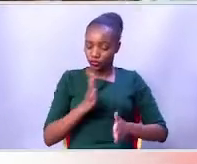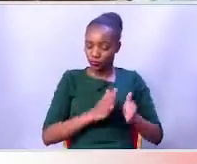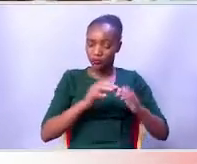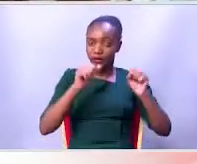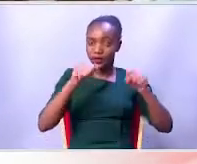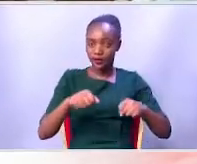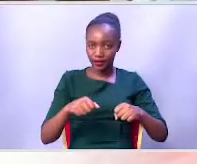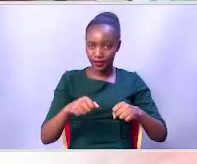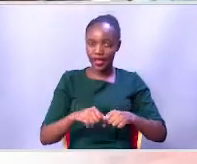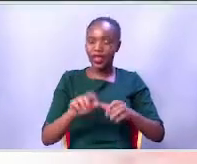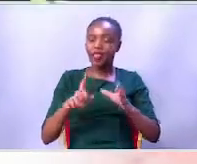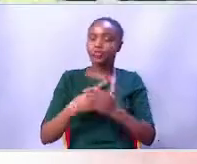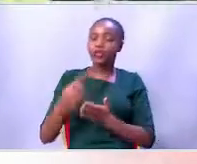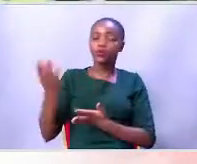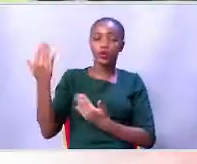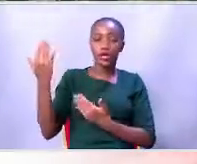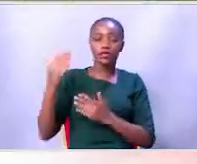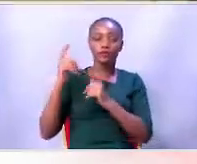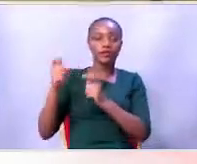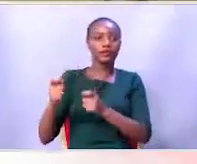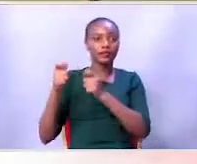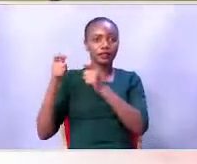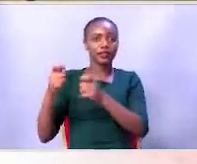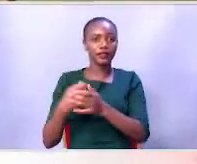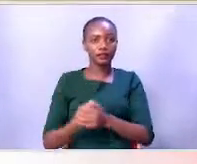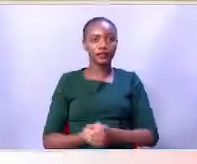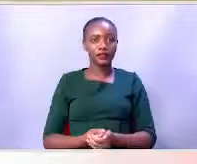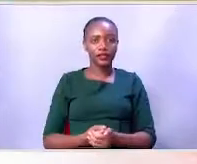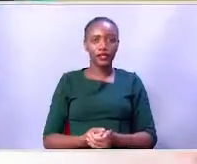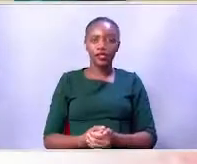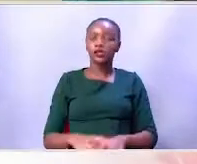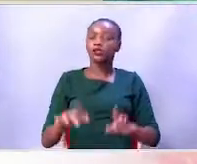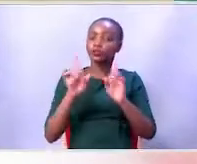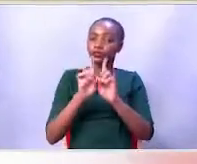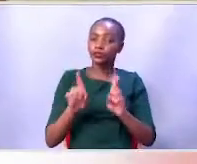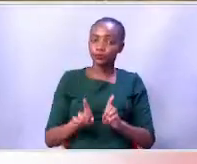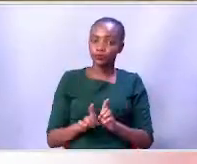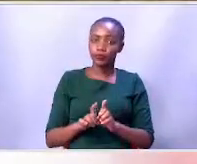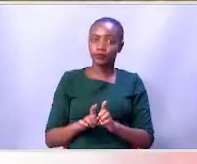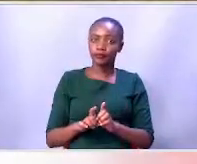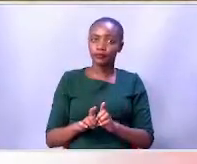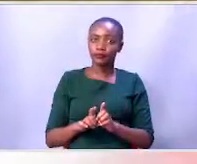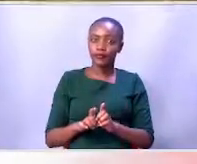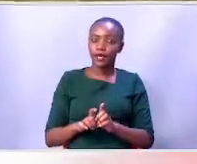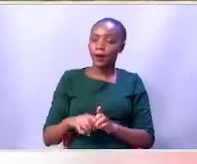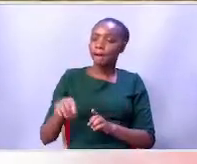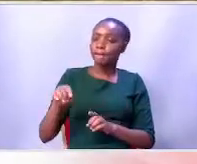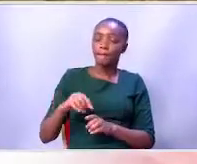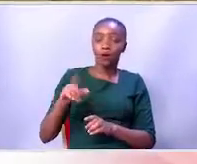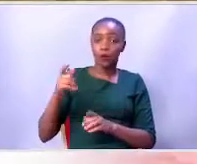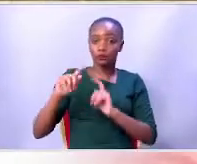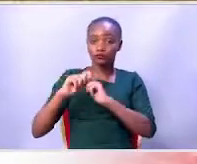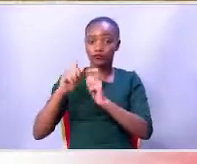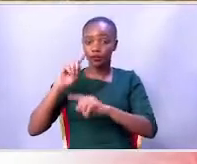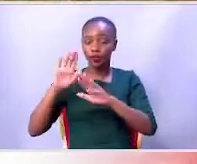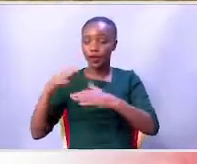country pia we also export talent. During the tournament, Machak FC from Charangani Suwero Ward defeated Kachibora FC